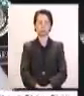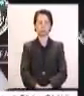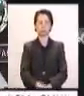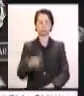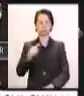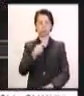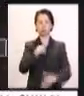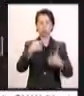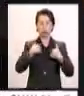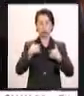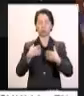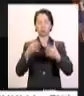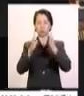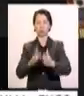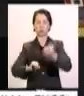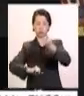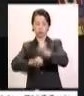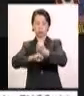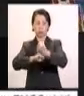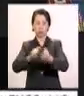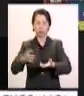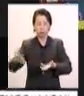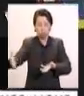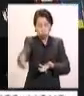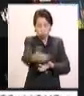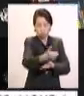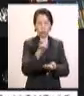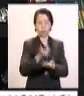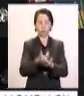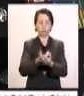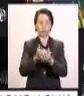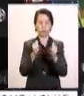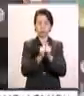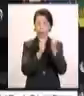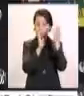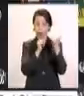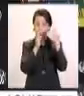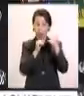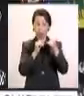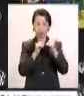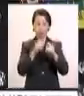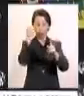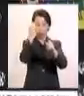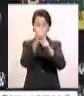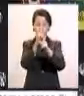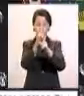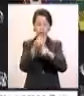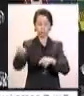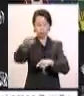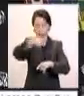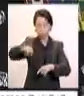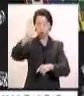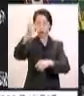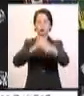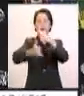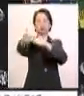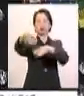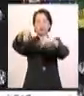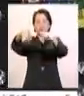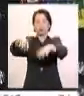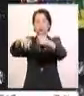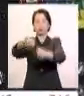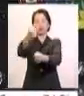Kadang-kadang ada orang menaja dan dia pungut duit dan sebagainya dengan harapan, dengan tujuan supaya mereka ini akan masuk ke sana